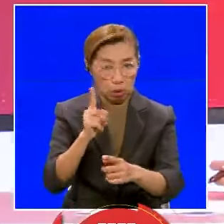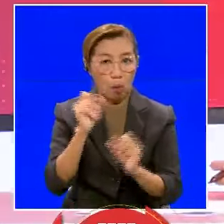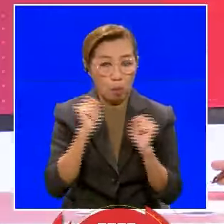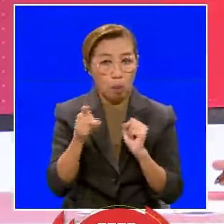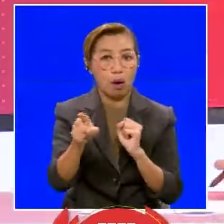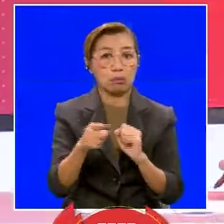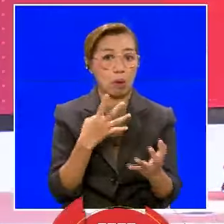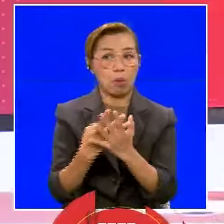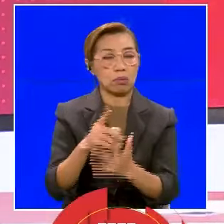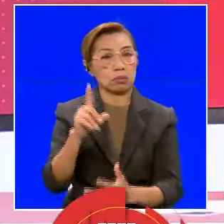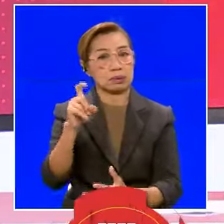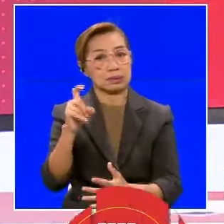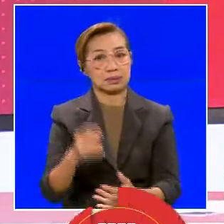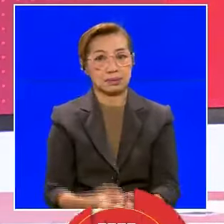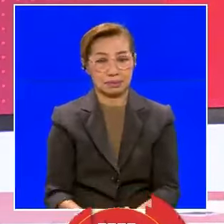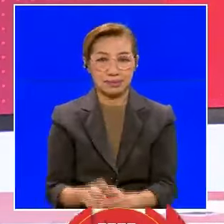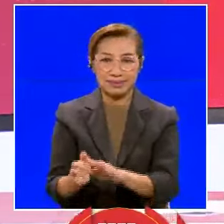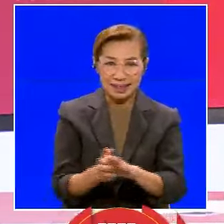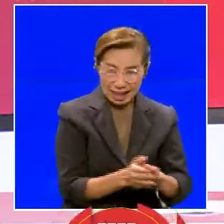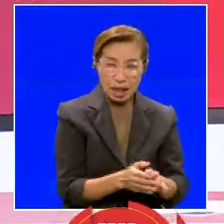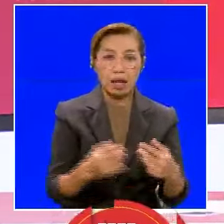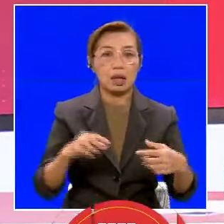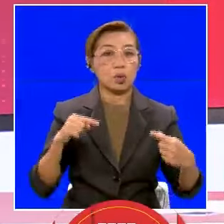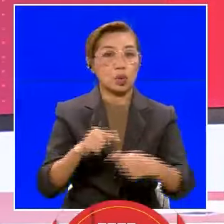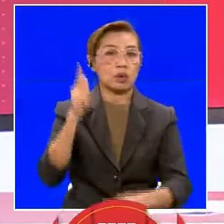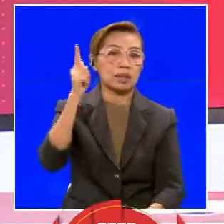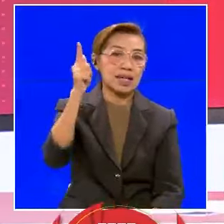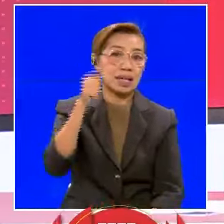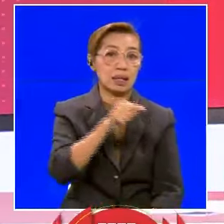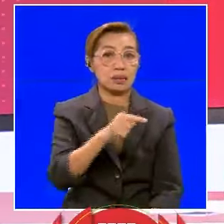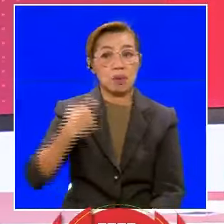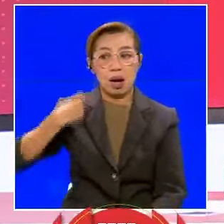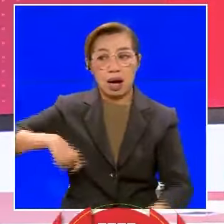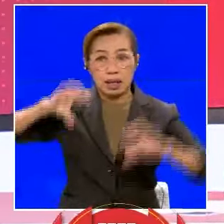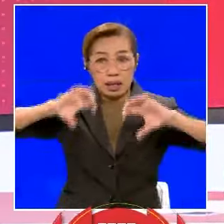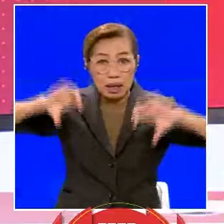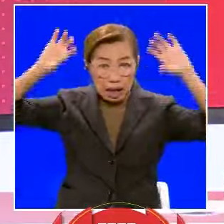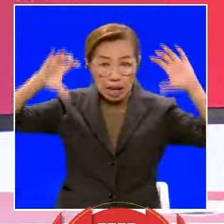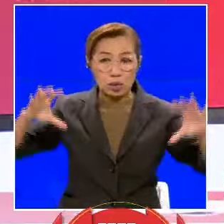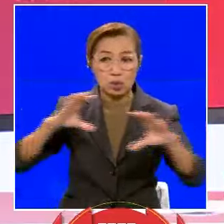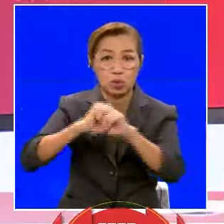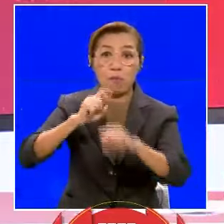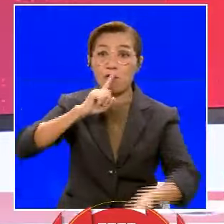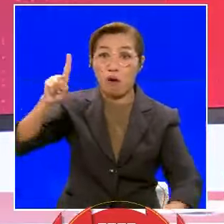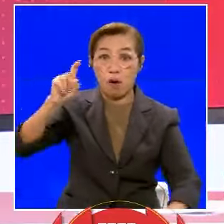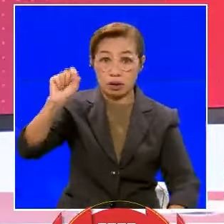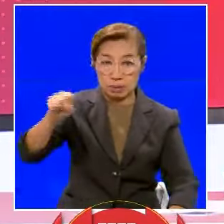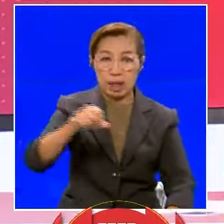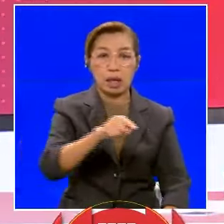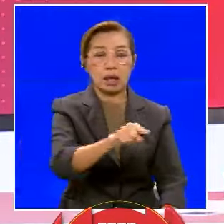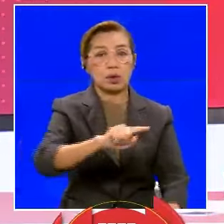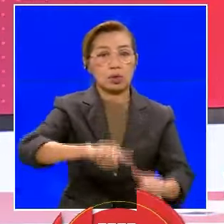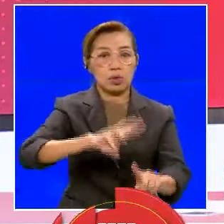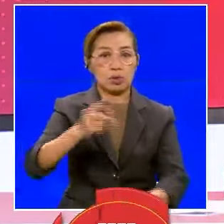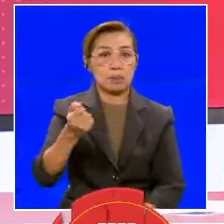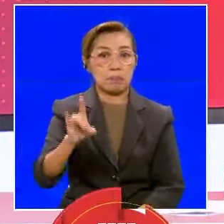กรณีของอดีตนายกทักษิณชินวัตรอัยการสูงสั่งฟ้องแล้วเนี่ยนะก็แต่เดี๋ยวต้องรอนำตัวกันไปนะ18มิถุนายนยังไม่รู้จะมีจะ